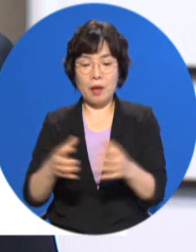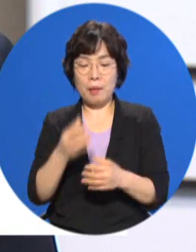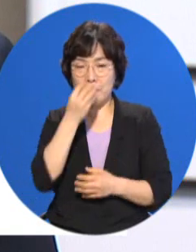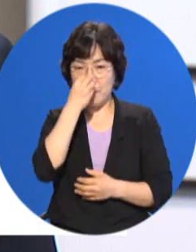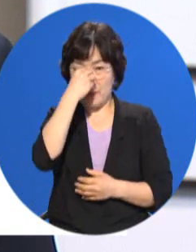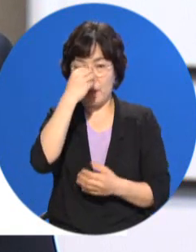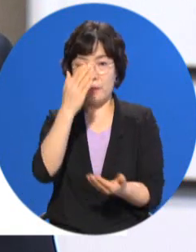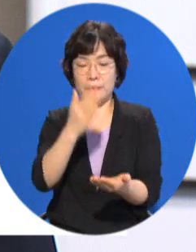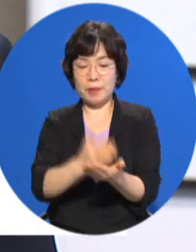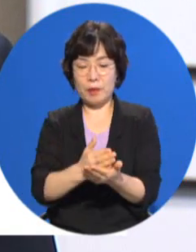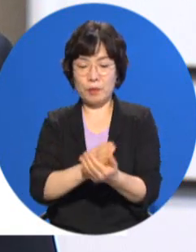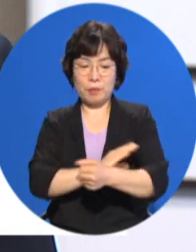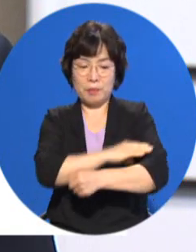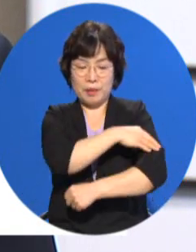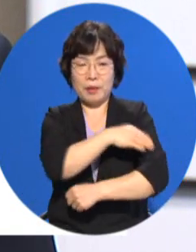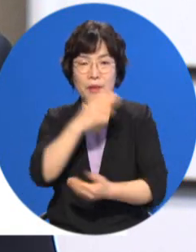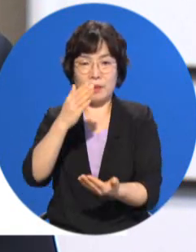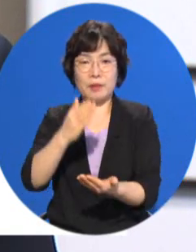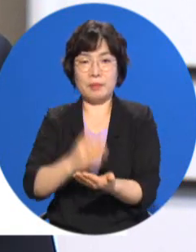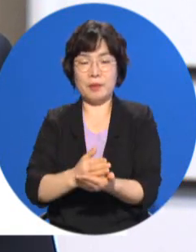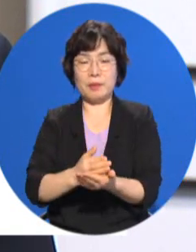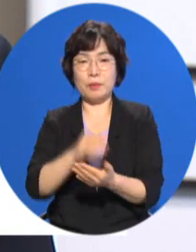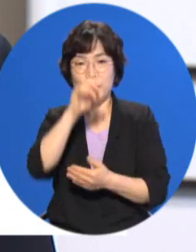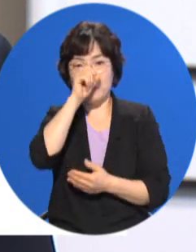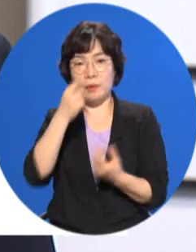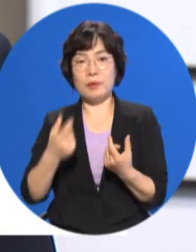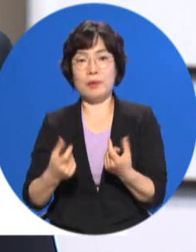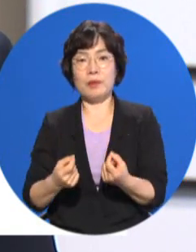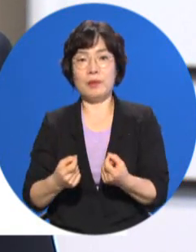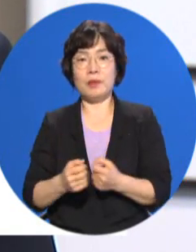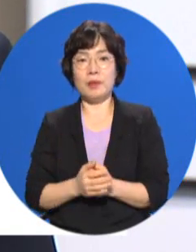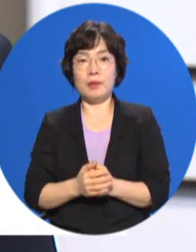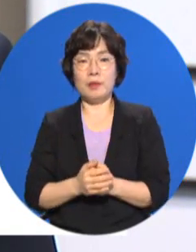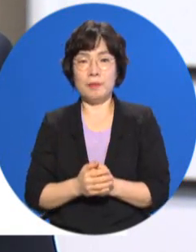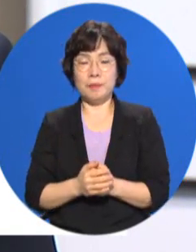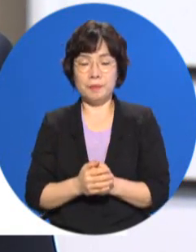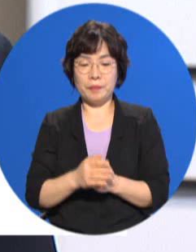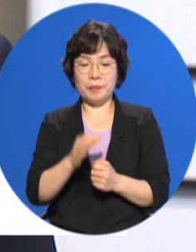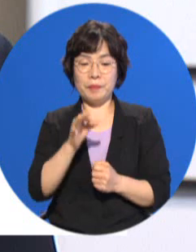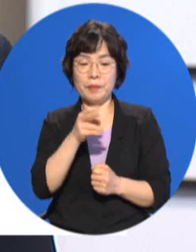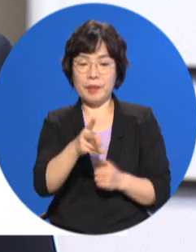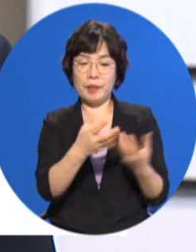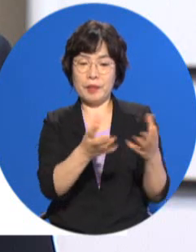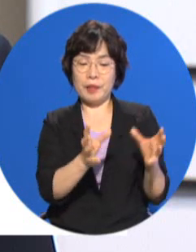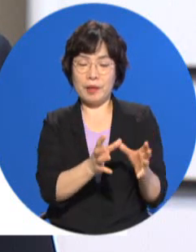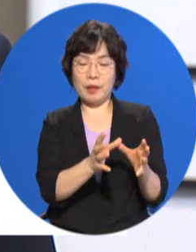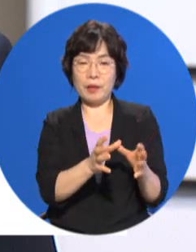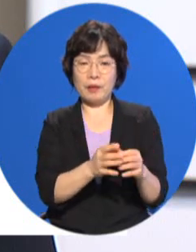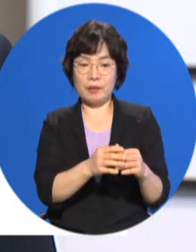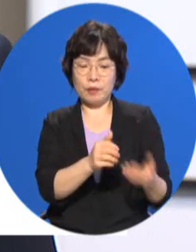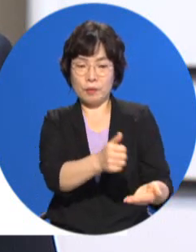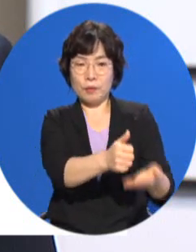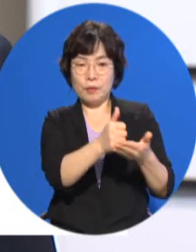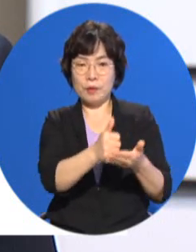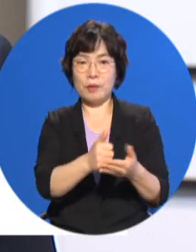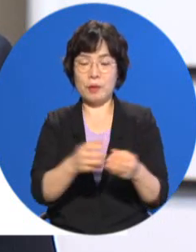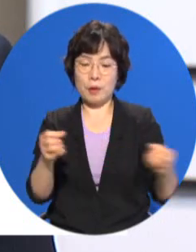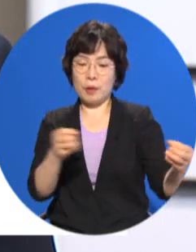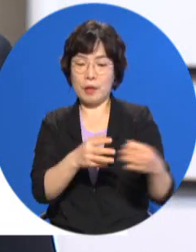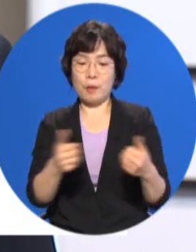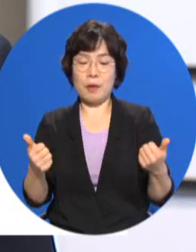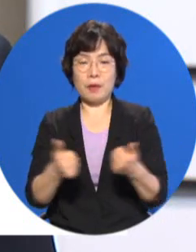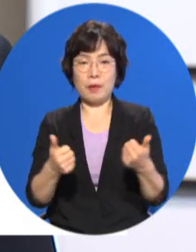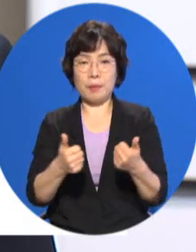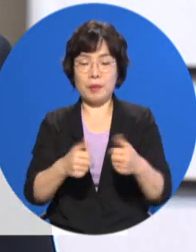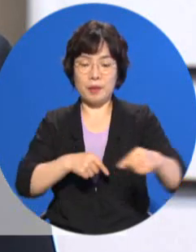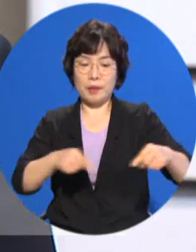오만하고 독선적인 국정원을 해서는 안 된다 생각하고 소수의 야당도 존중하면서 대화와 타협의